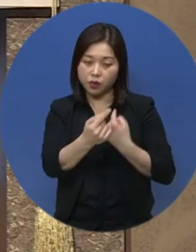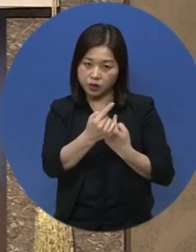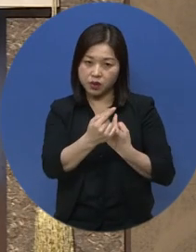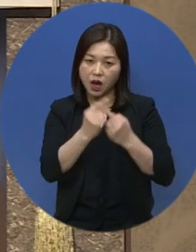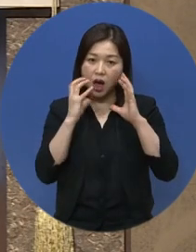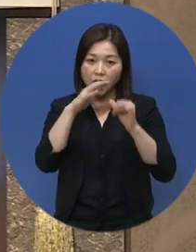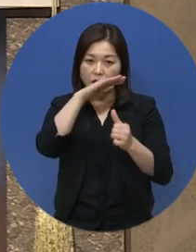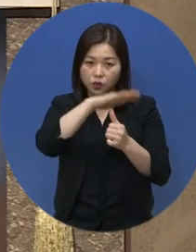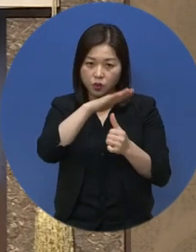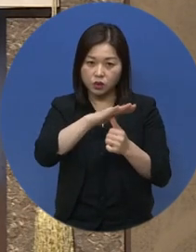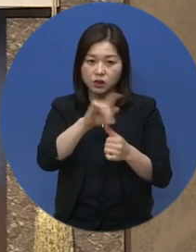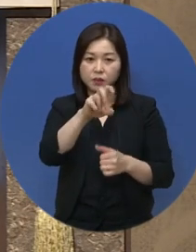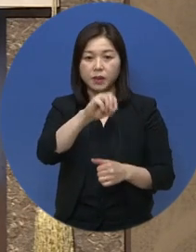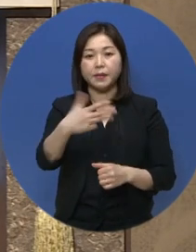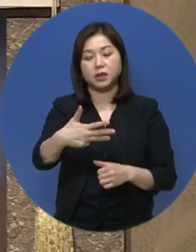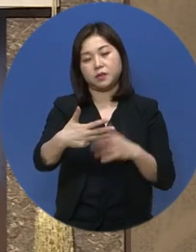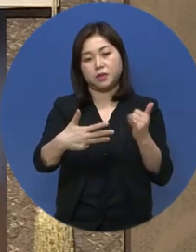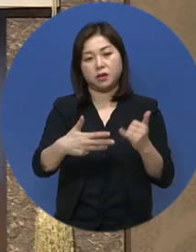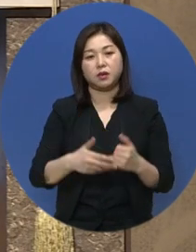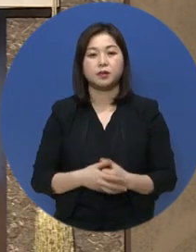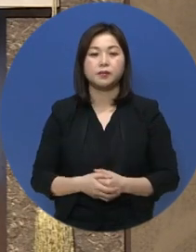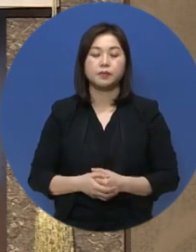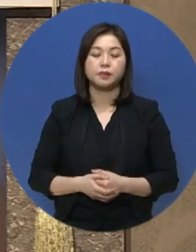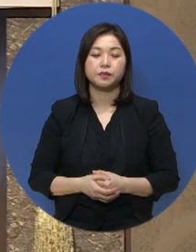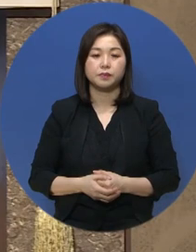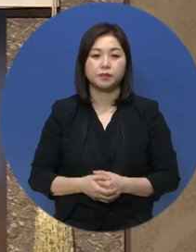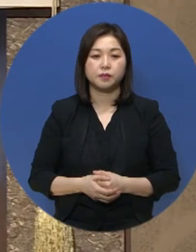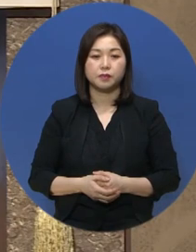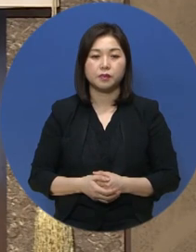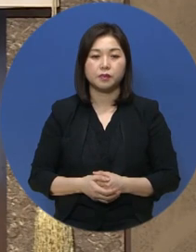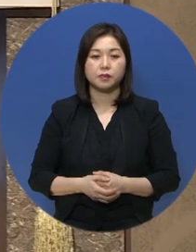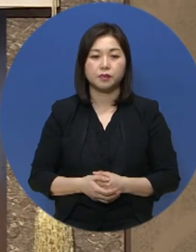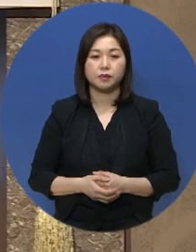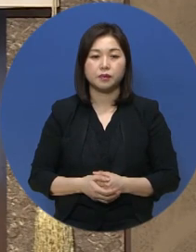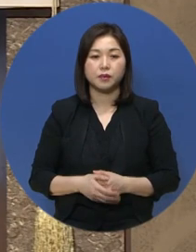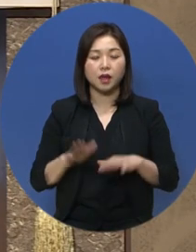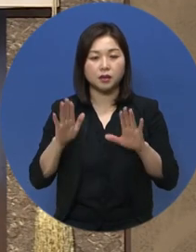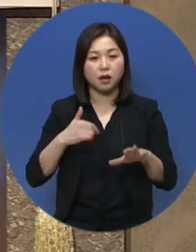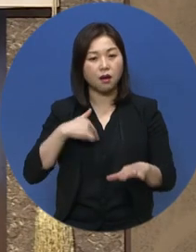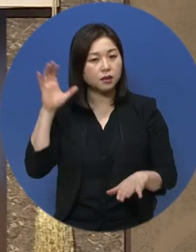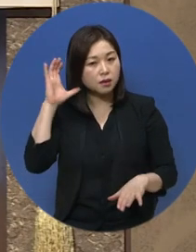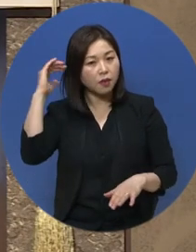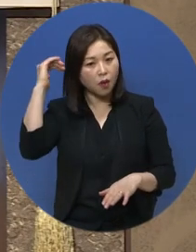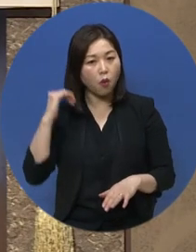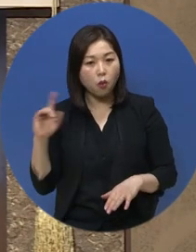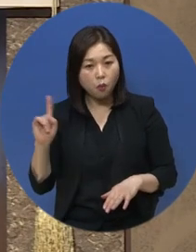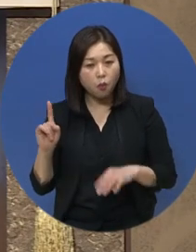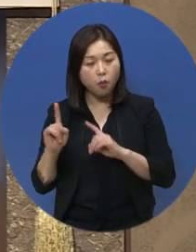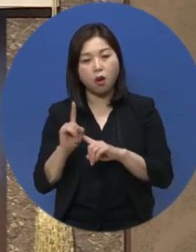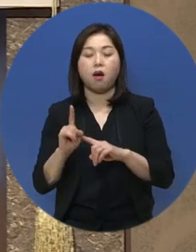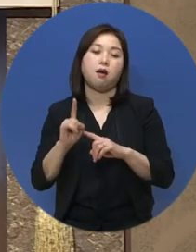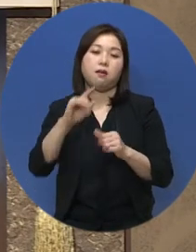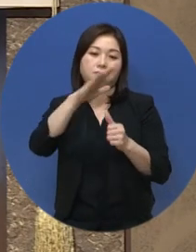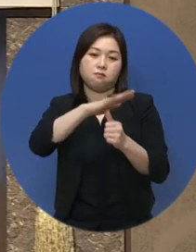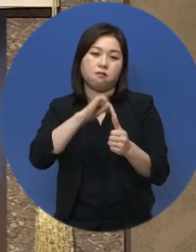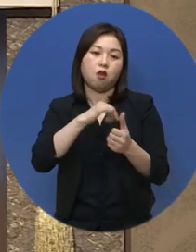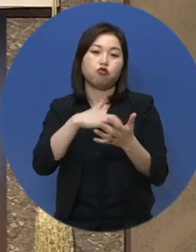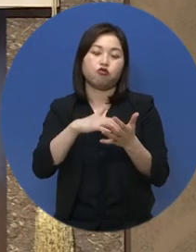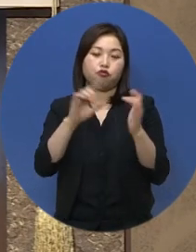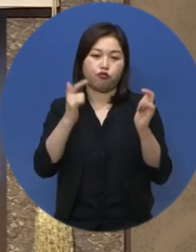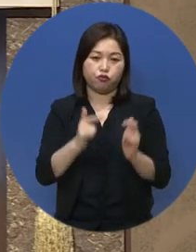8천 명 정도 이용하고 있는 것으로 나오고 있고요. 올해 제가 좀 귀뜸해서 들은 내용으로는 좀 아동 수는 좀 줄어든 것 같아요. 아마